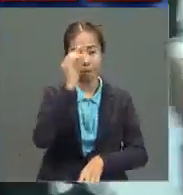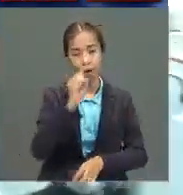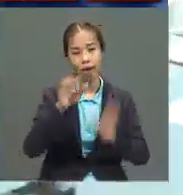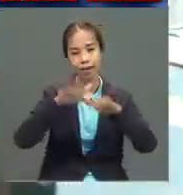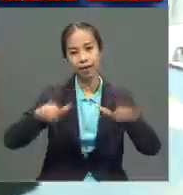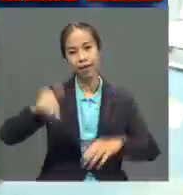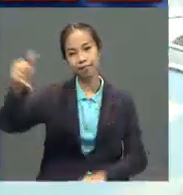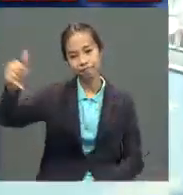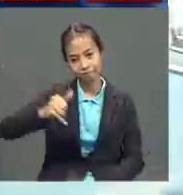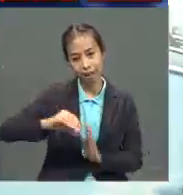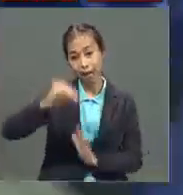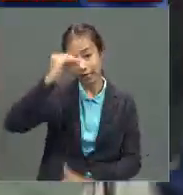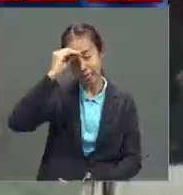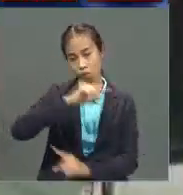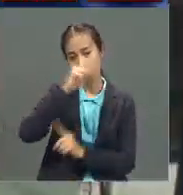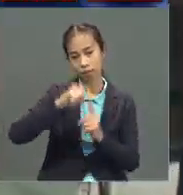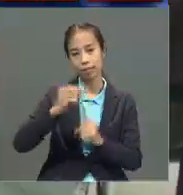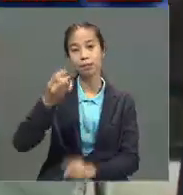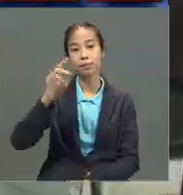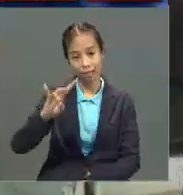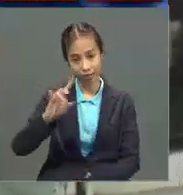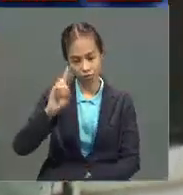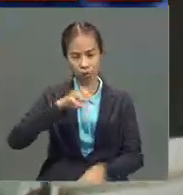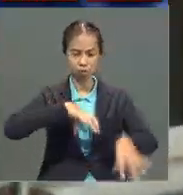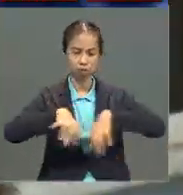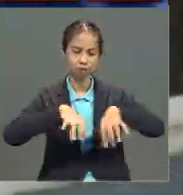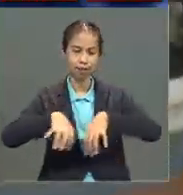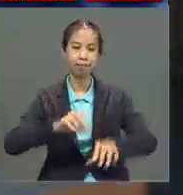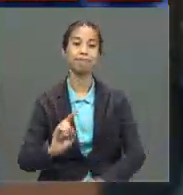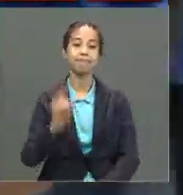แบบในวันจันทร์ที่17ก็จะต้องมีการจัดโต๊ะปรับเปลี่ยนรูปแบบกันใหม่ค่ะ